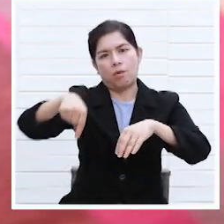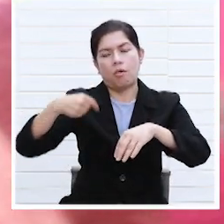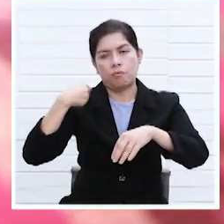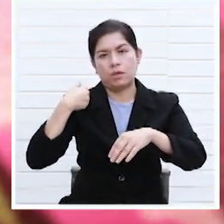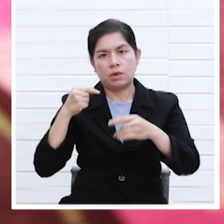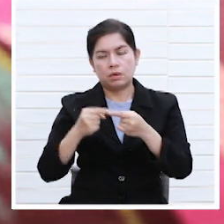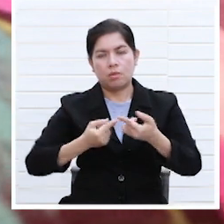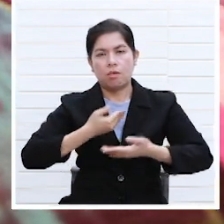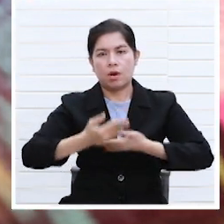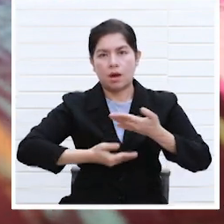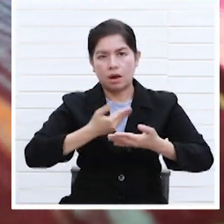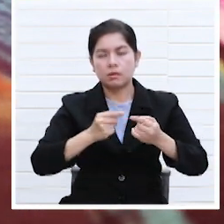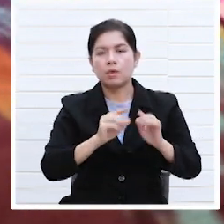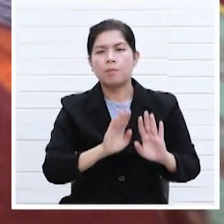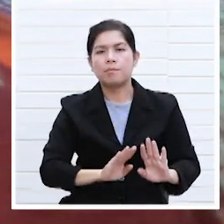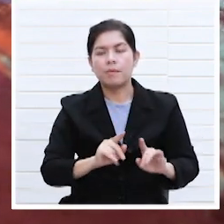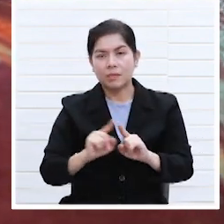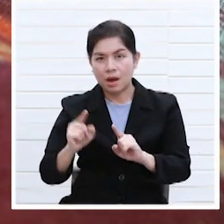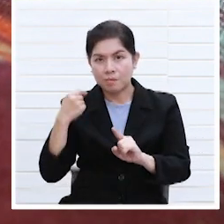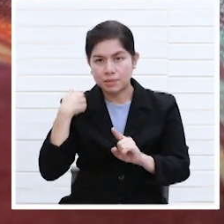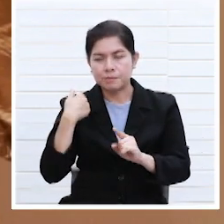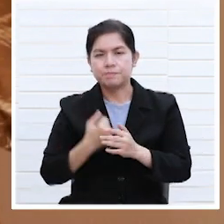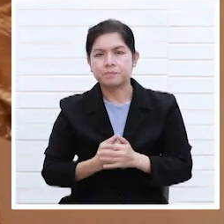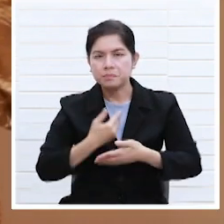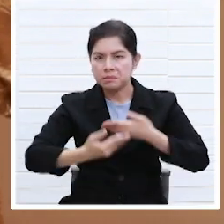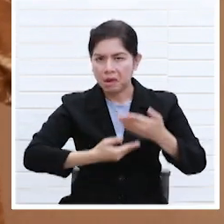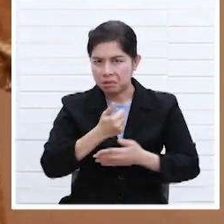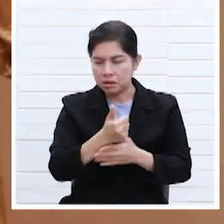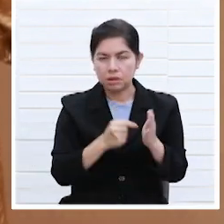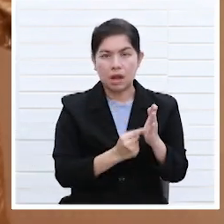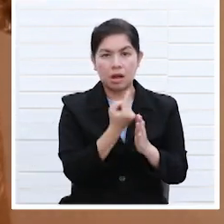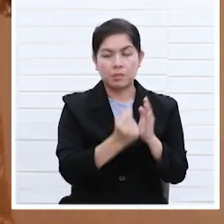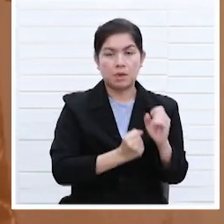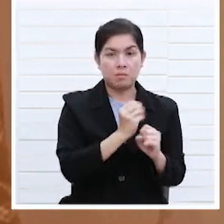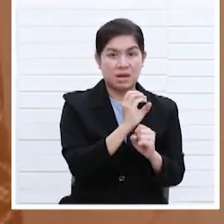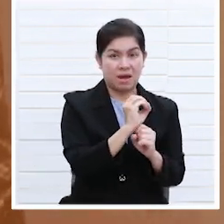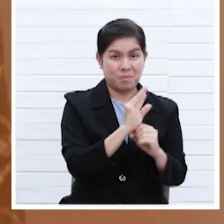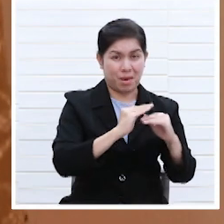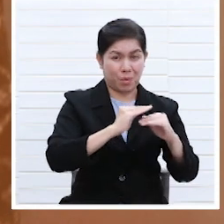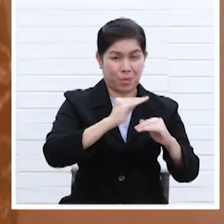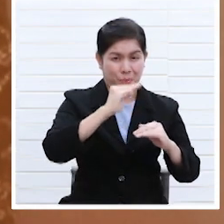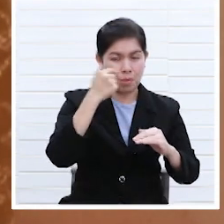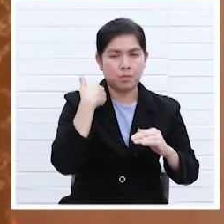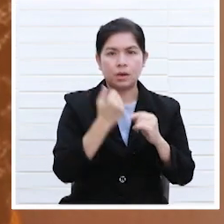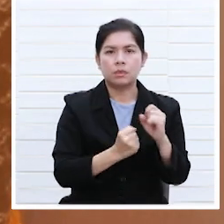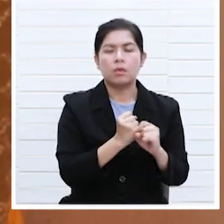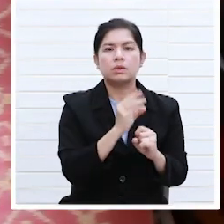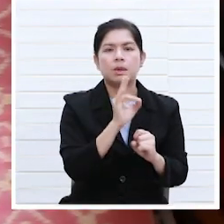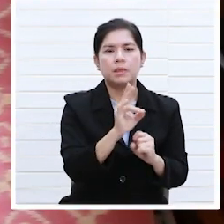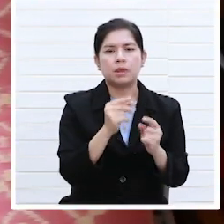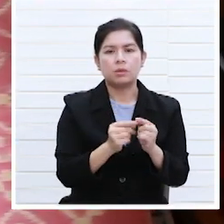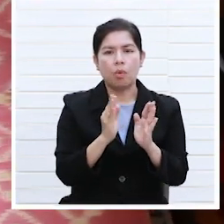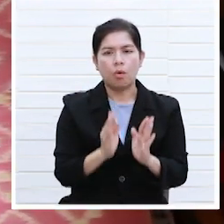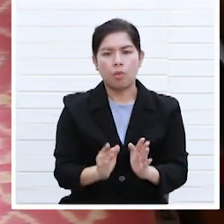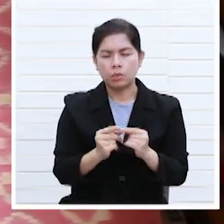กนั้นกว่ามัดหมี่นี ่ ค่ะทีนี้ขายดีมากตั้งแต่ปี55ขายดีมา7ปีแล้ว